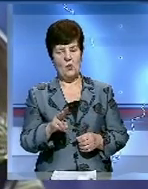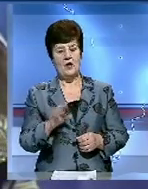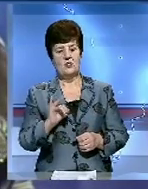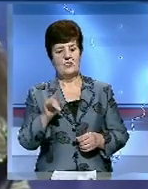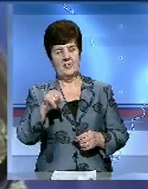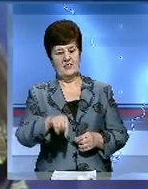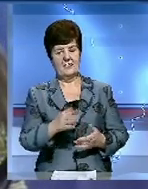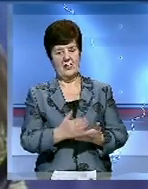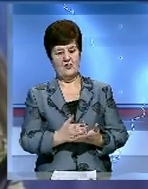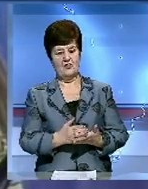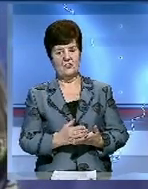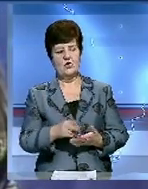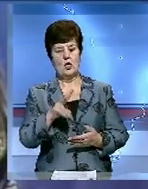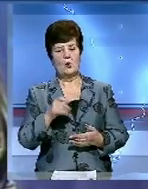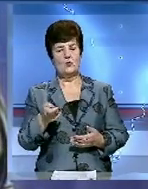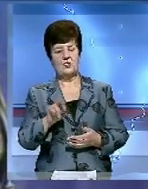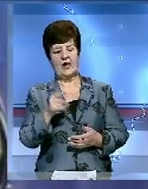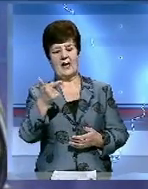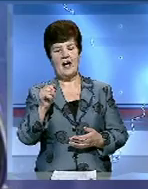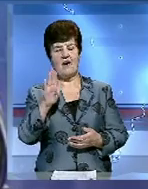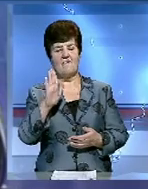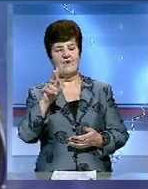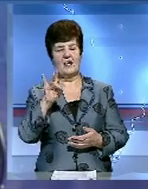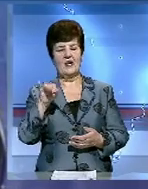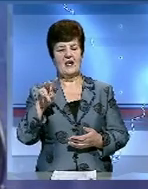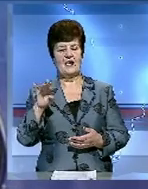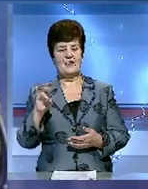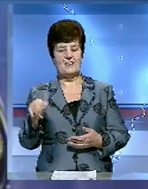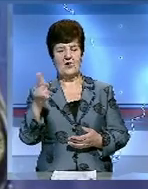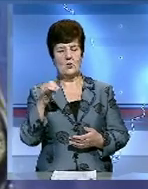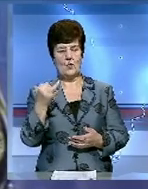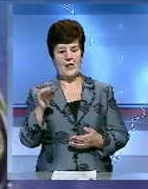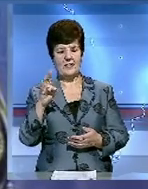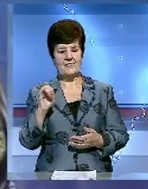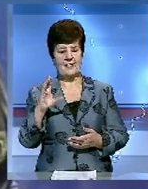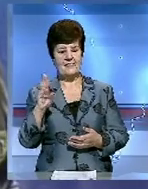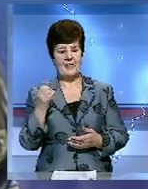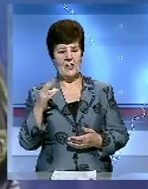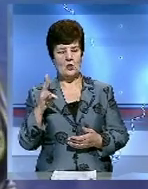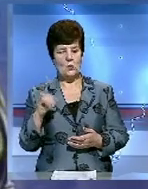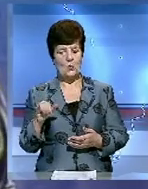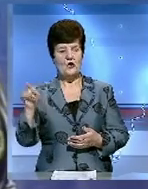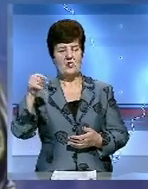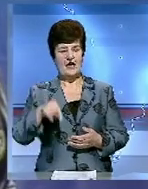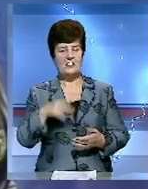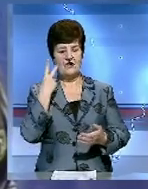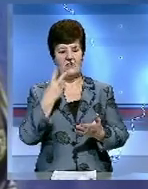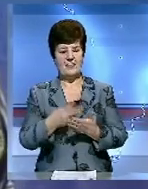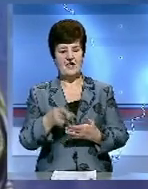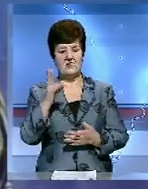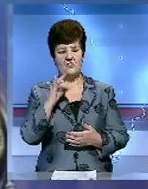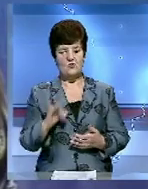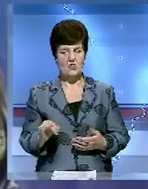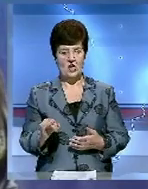scenă, Lucia Gavrilița, Doina Ioana Străisteanu și aici vedeți și